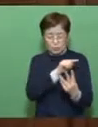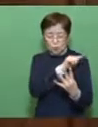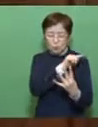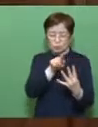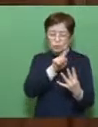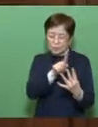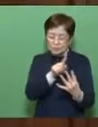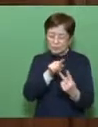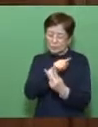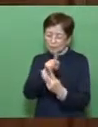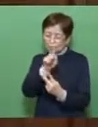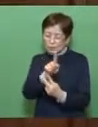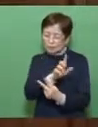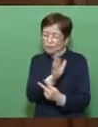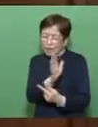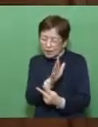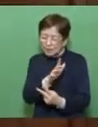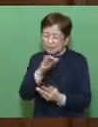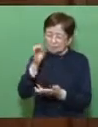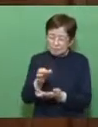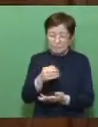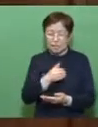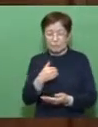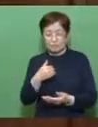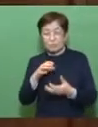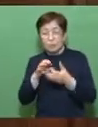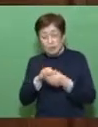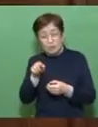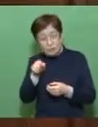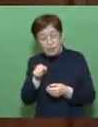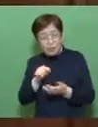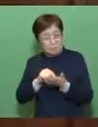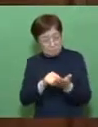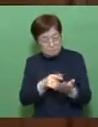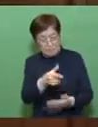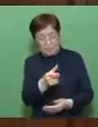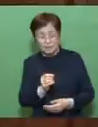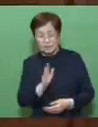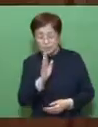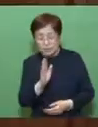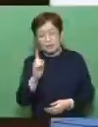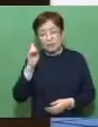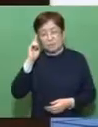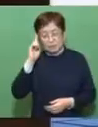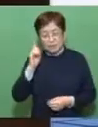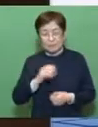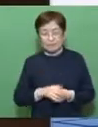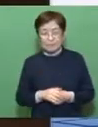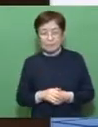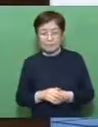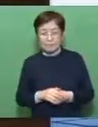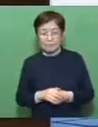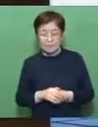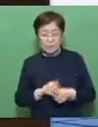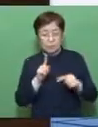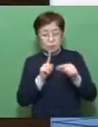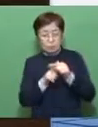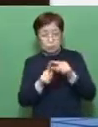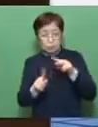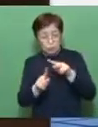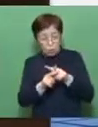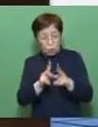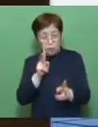をねあの活用してほしいなと思っていますはい中小企業の制度融資は